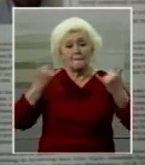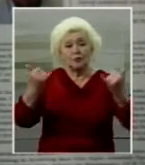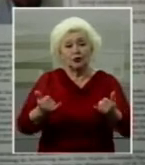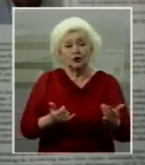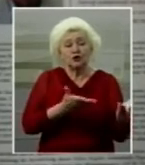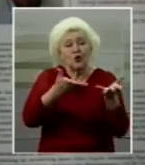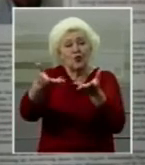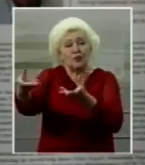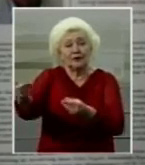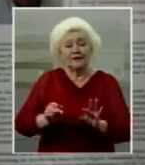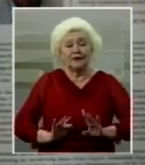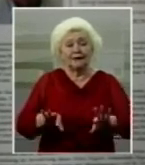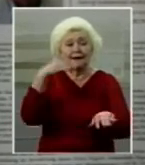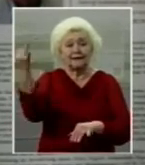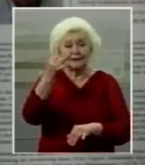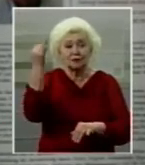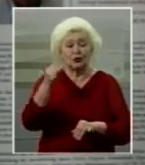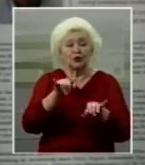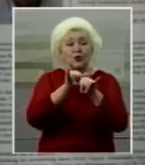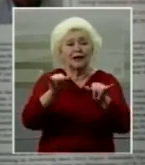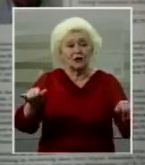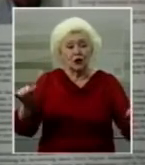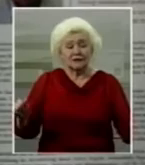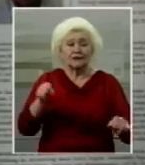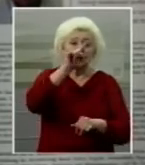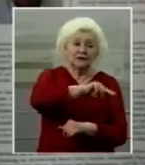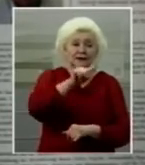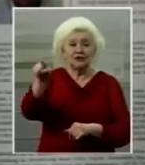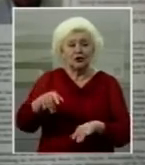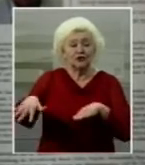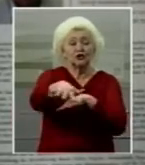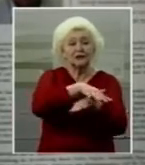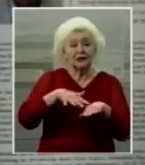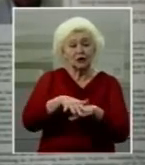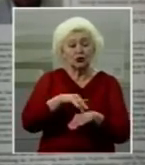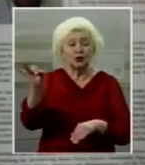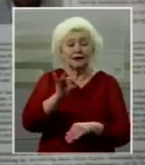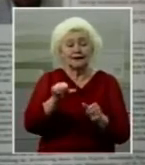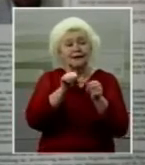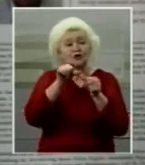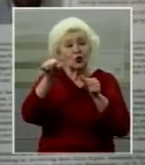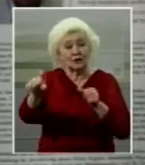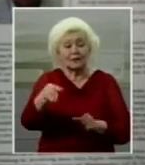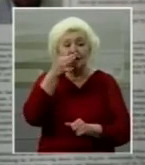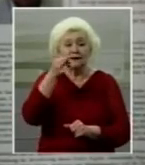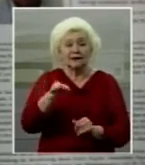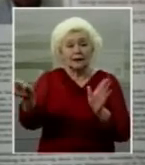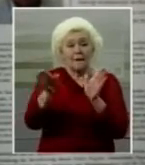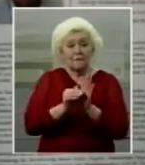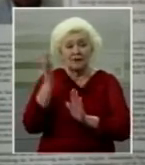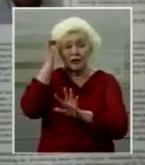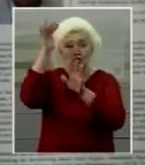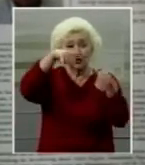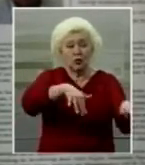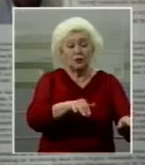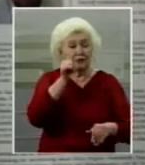на хід історії, на розвиток тих чи інших територій і зокрема, скажімо, Причорномор'я. Адже